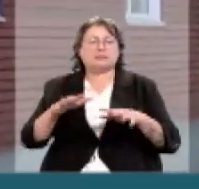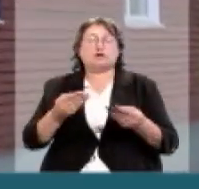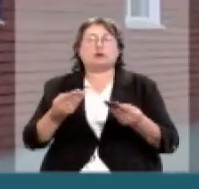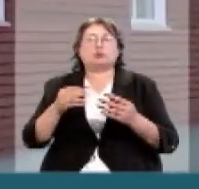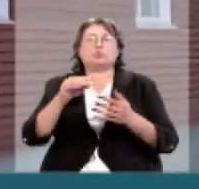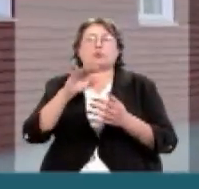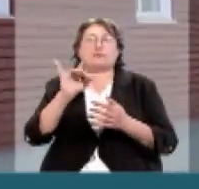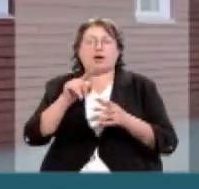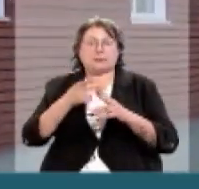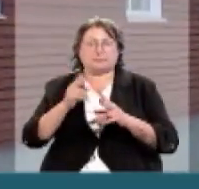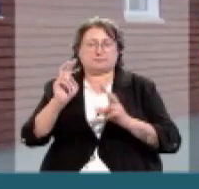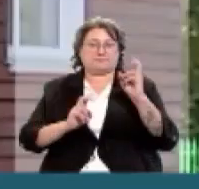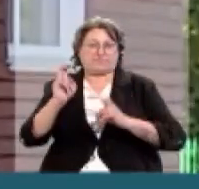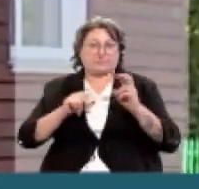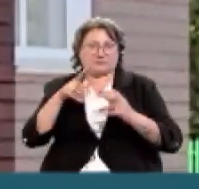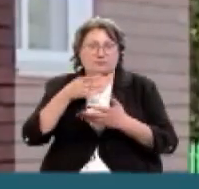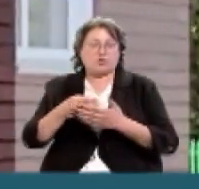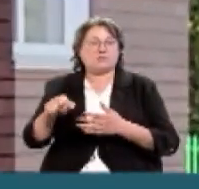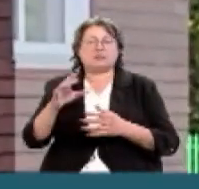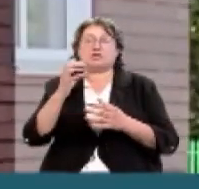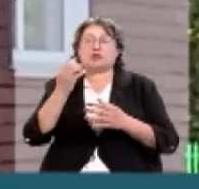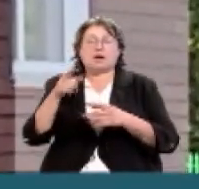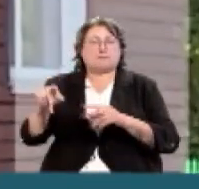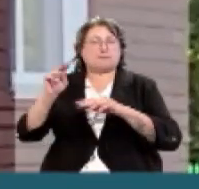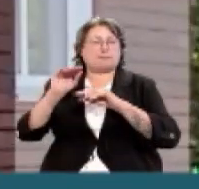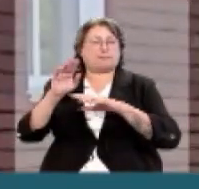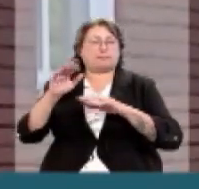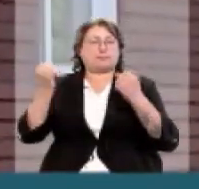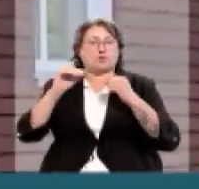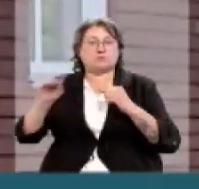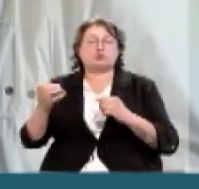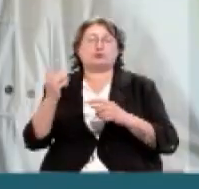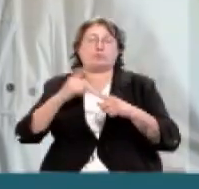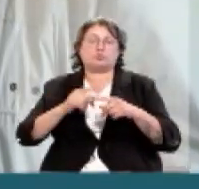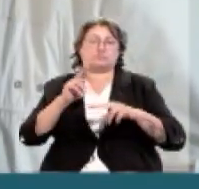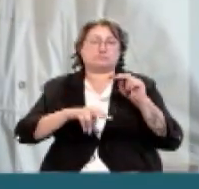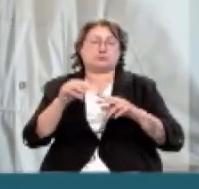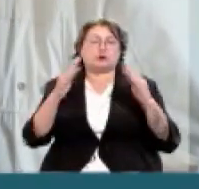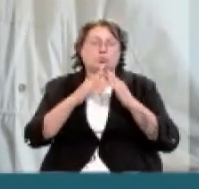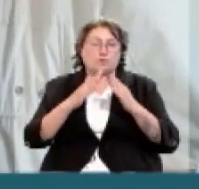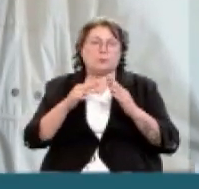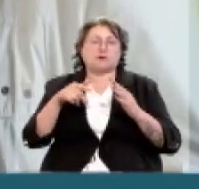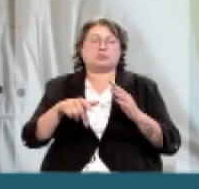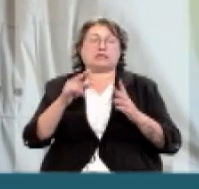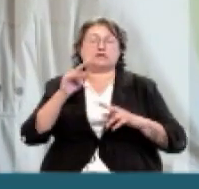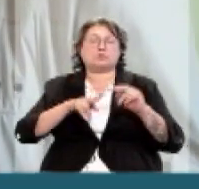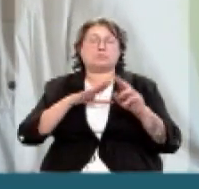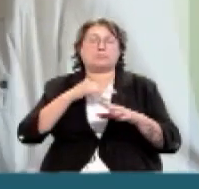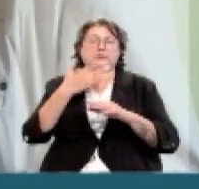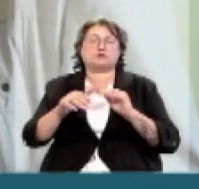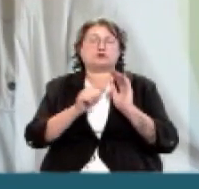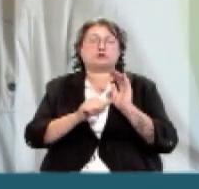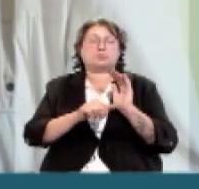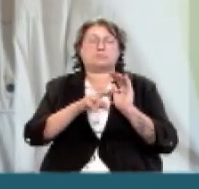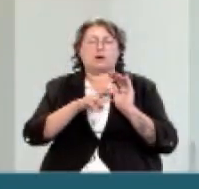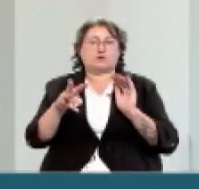өндірушілер бұнымен шектеліп қалмаған. Бірнеше баспана тұрғызып, мұқтаж отбасыларына пайлануға берген. Құрылыс жұмыстарына 60 миллион теңге жұмсалыпты. Қаладағы пәтерден еш